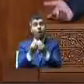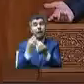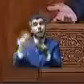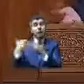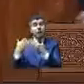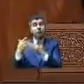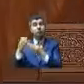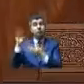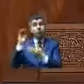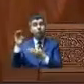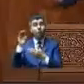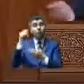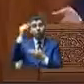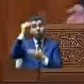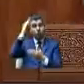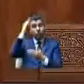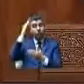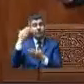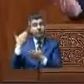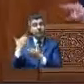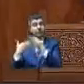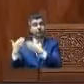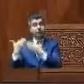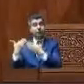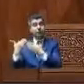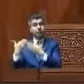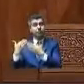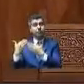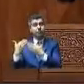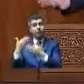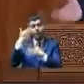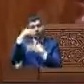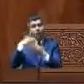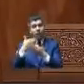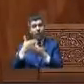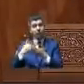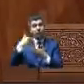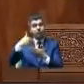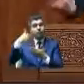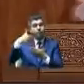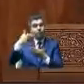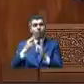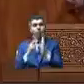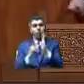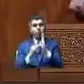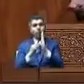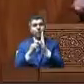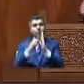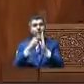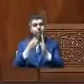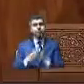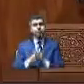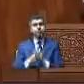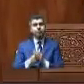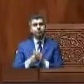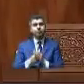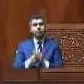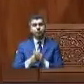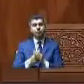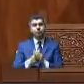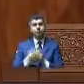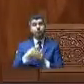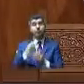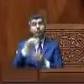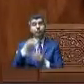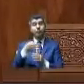بقرون وعندهم إمكانيات هائلة بطبيعة الحال، قدرة على تلبية الخدمات وكل هذا، ولكن كذلك